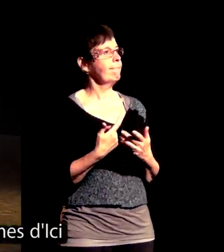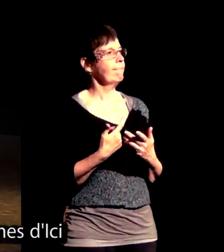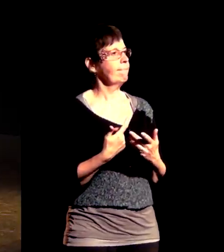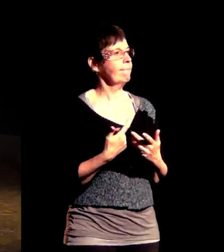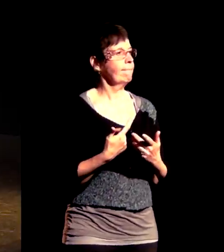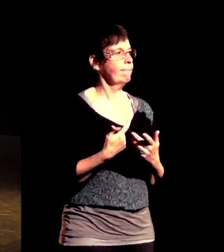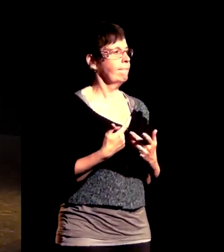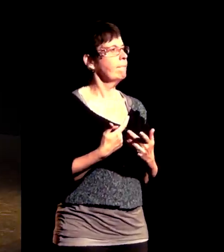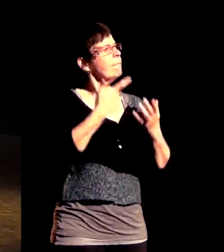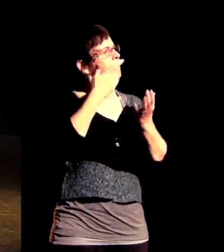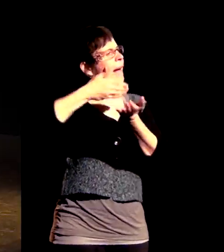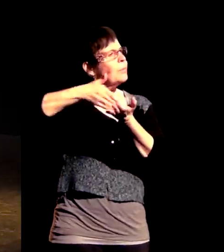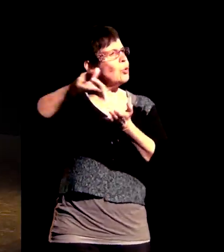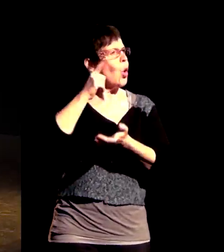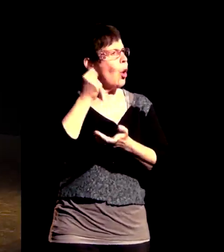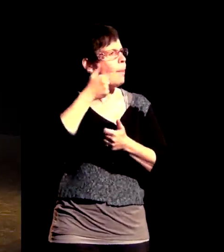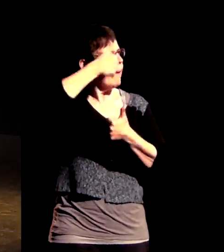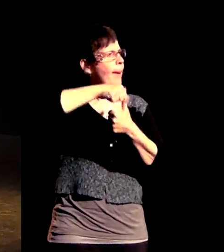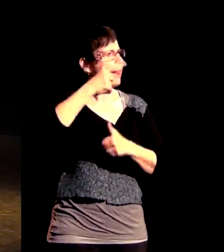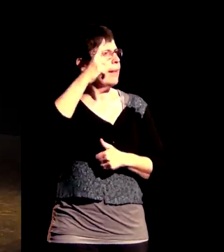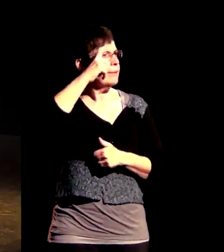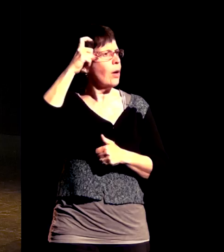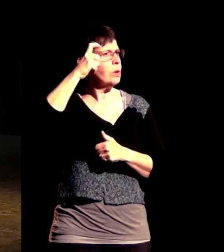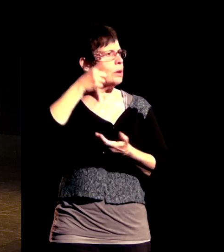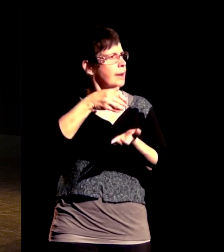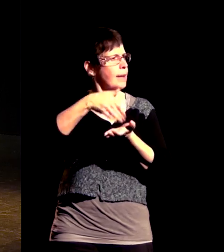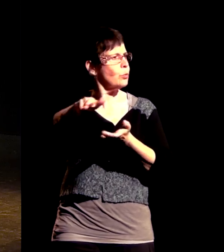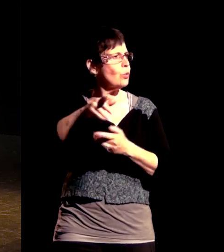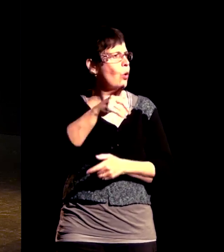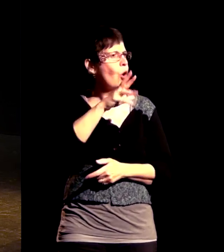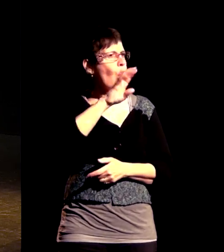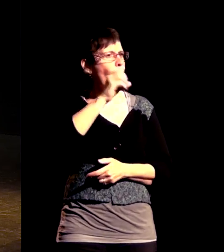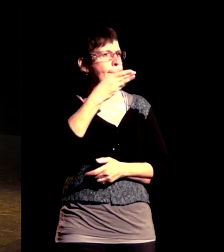les expulsions de Rome qu'il y a eu sous Sarkozy, je ne sais pas si vous vous rappelez. Il y a eu un gros mouvement social